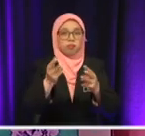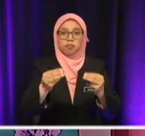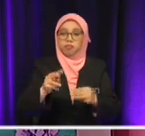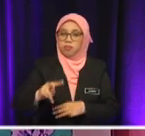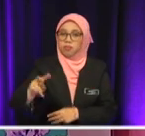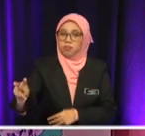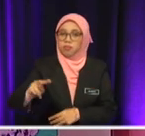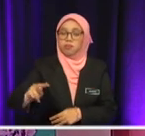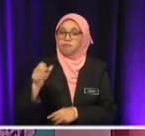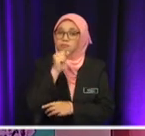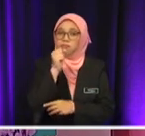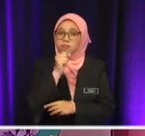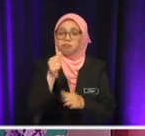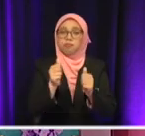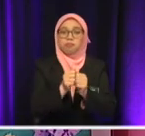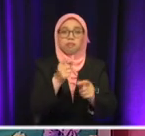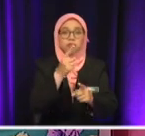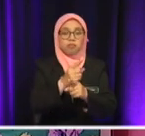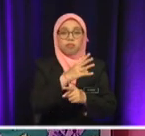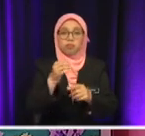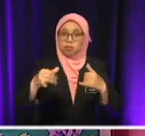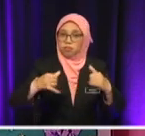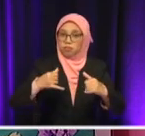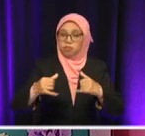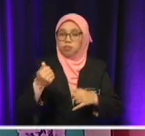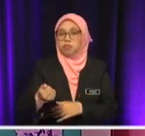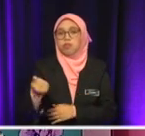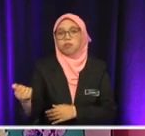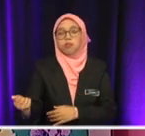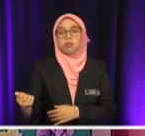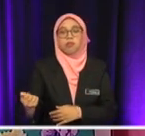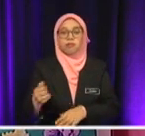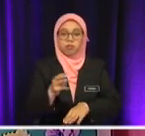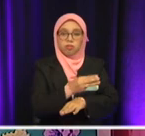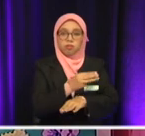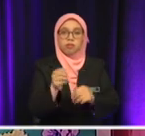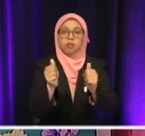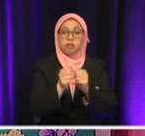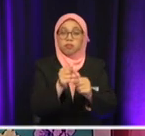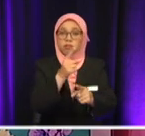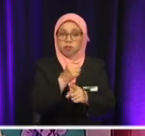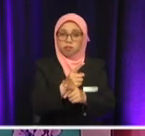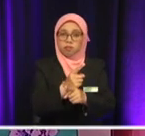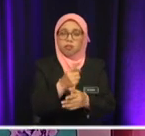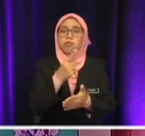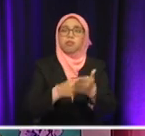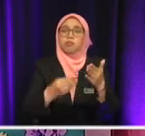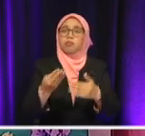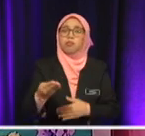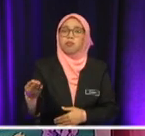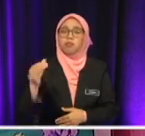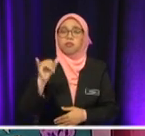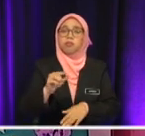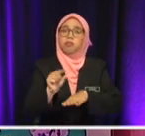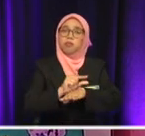dan memainkan alat perkusi dalam tempo yang betul. Okey, apakah bahan yang kita gunakan? Okey,